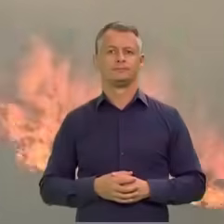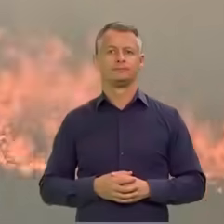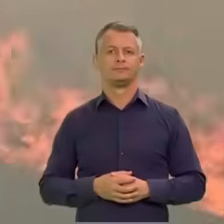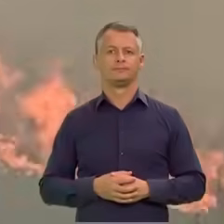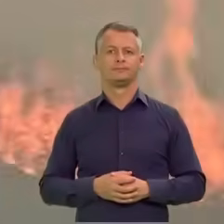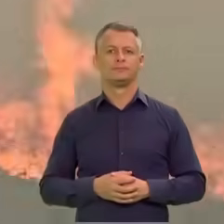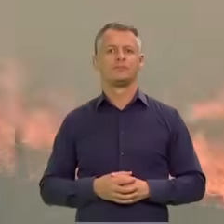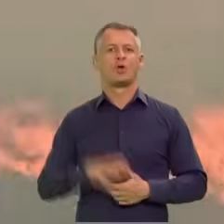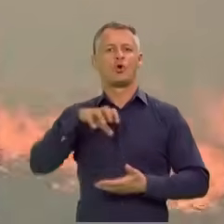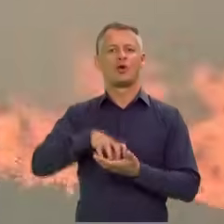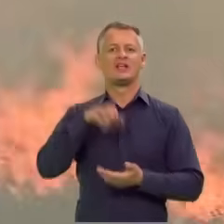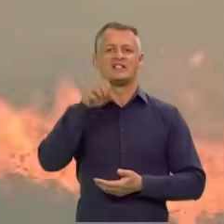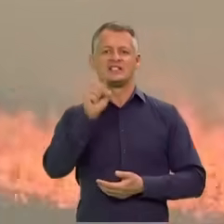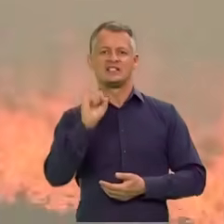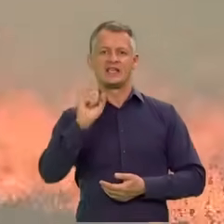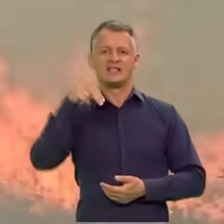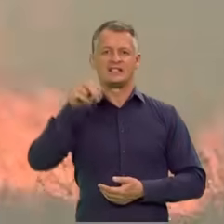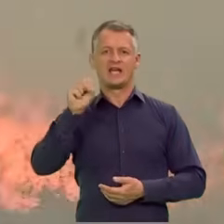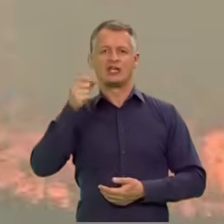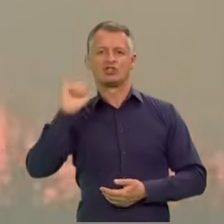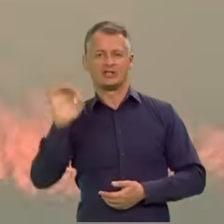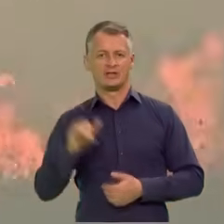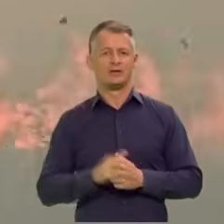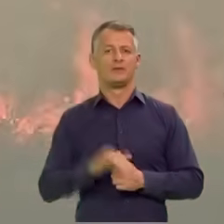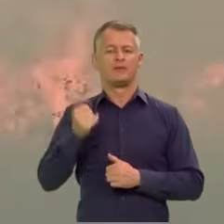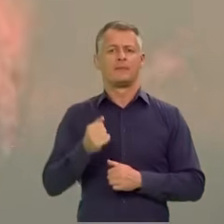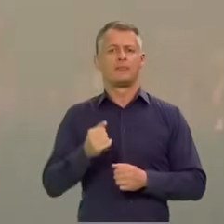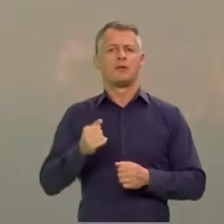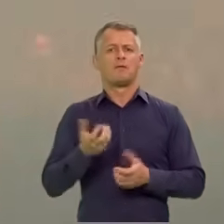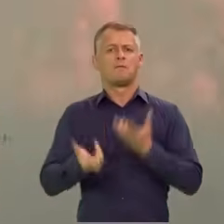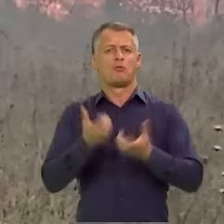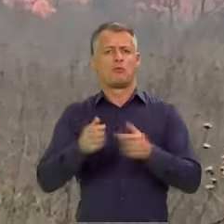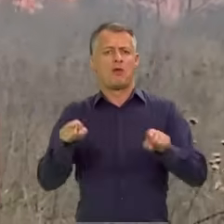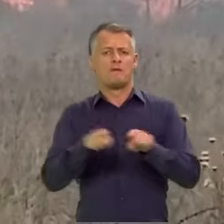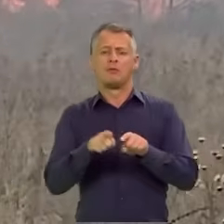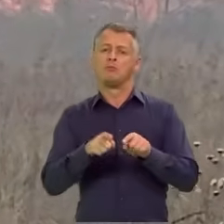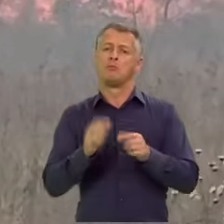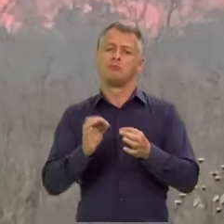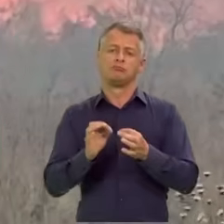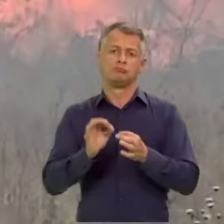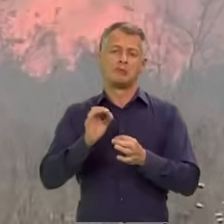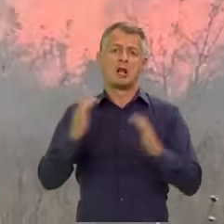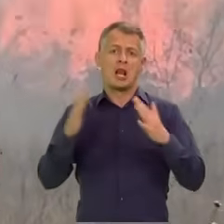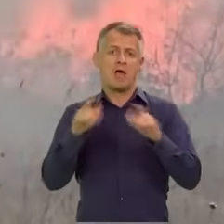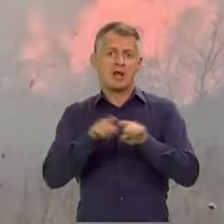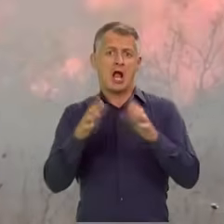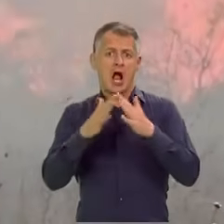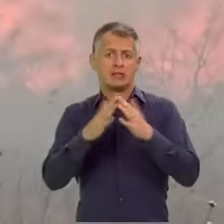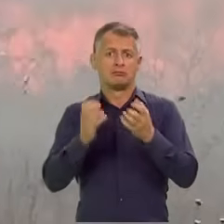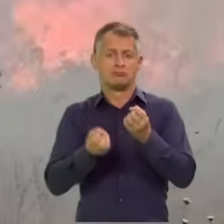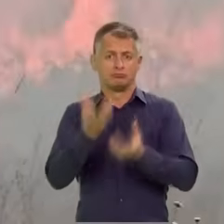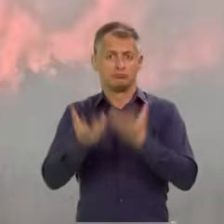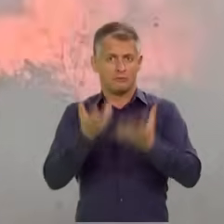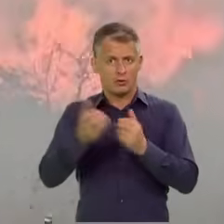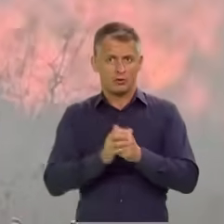La Sisești, în Mehedinți, flăcările sunt cât casa, ard câmpuri de vegetație, păduri și viile localnicilor. Oamenii nu au mai